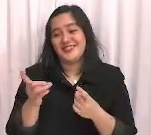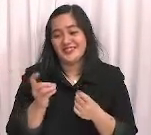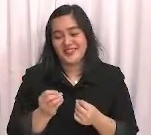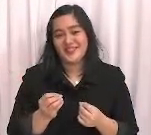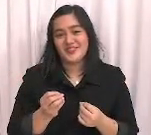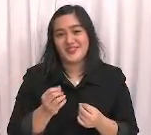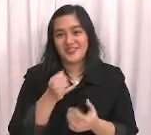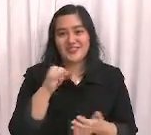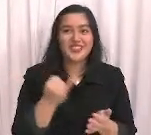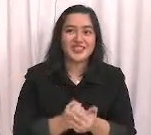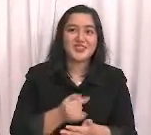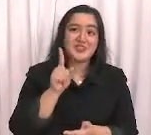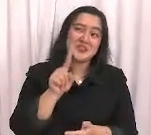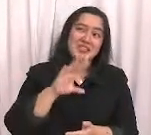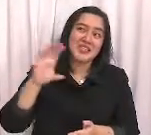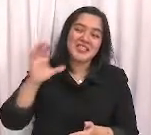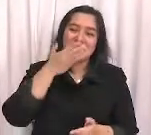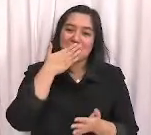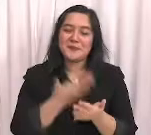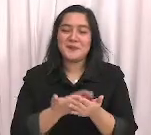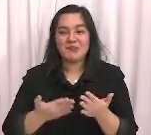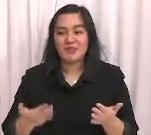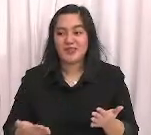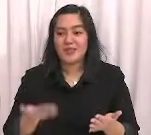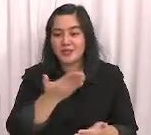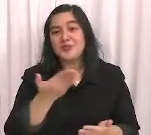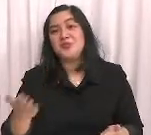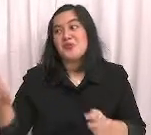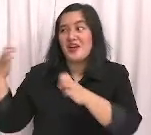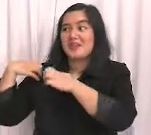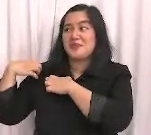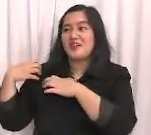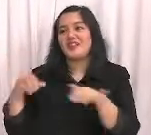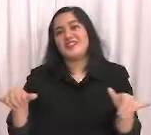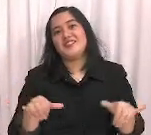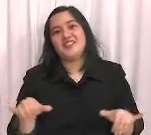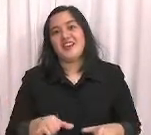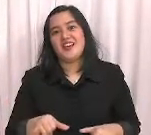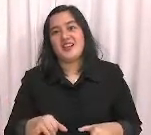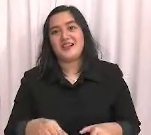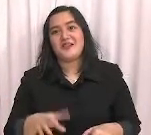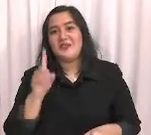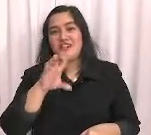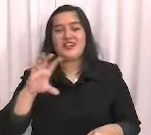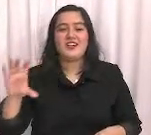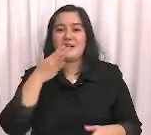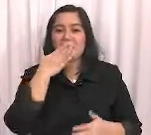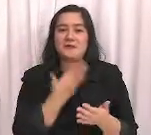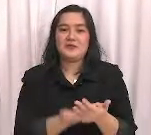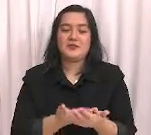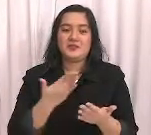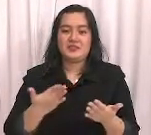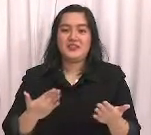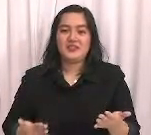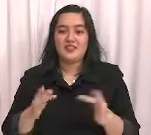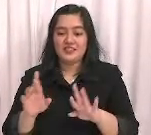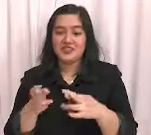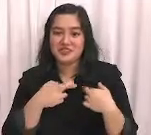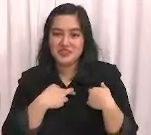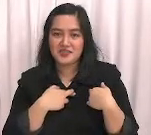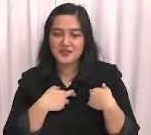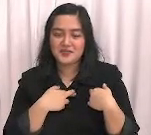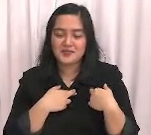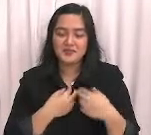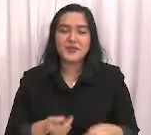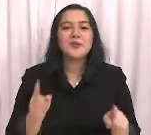ng 95 na sukli. See? So, hindi maganda ho yun, mga kapatid. Ang pinakamaganda, ano man ang mangyari, this is a